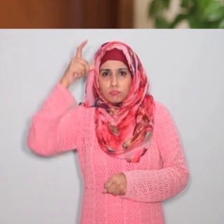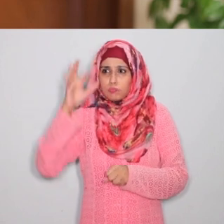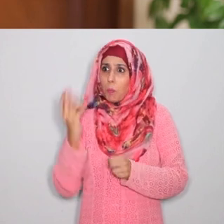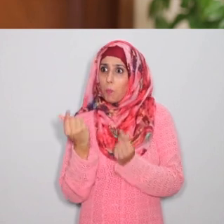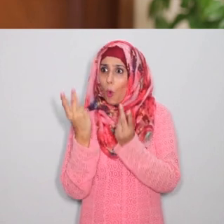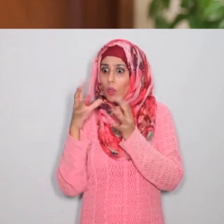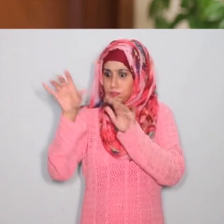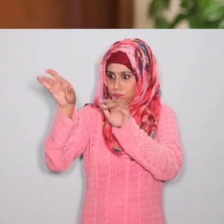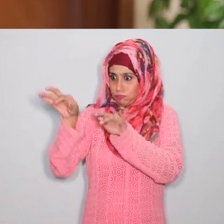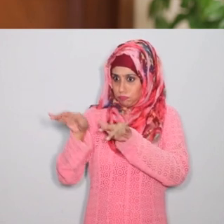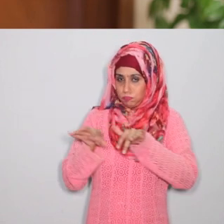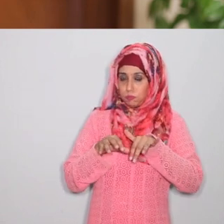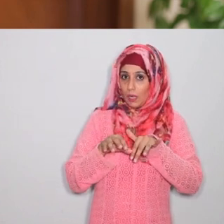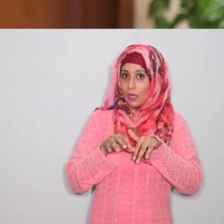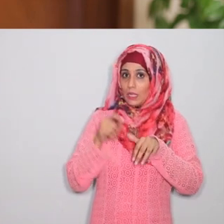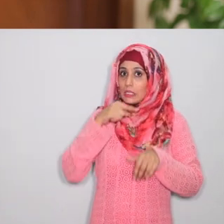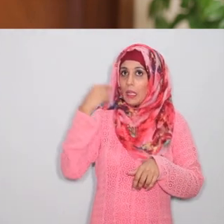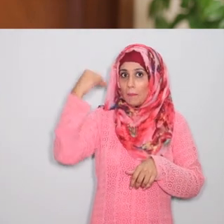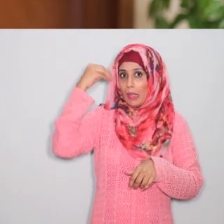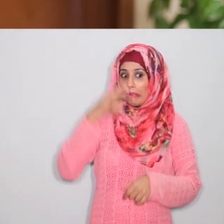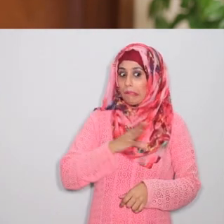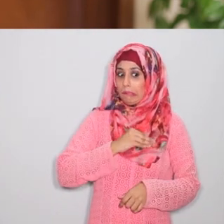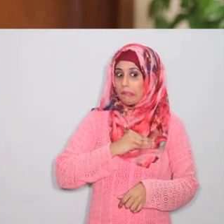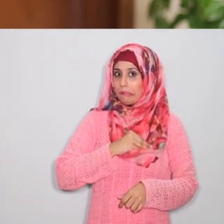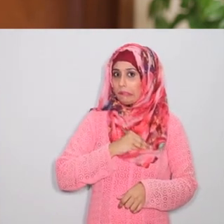पर घबरा गया